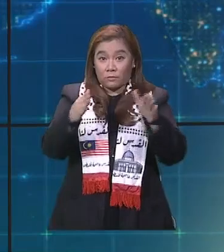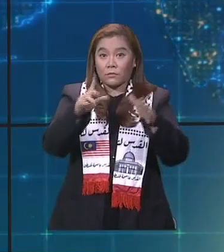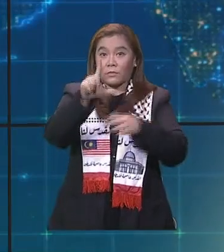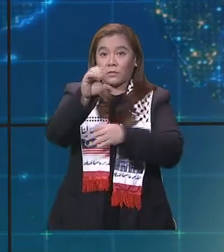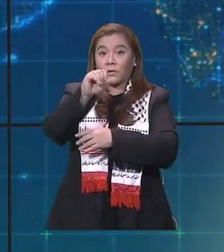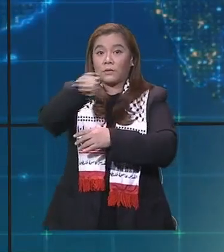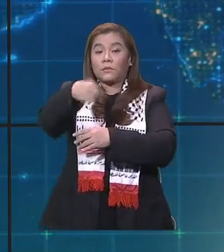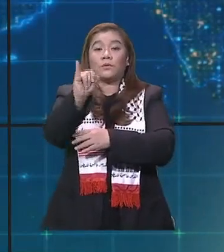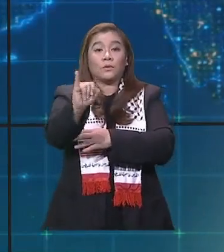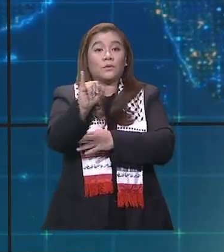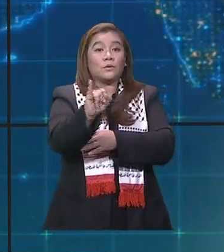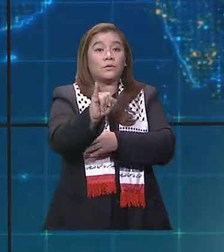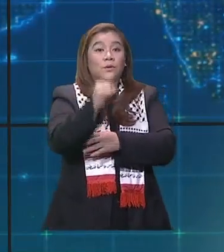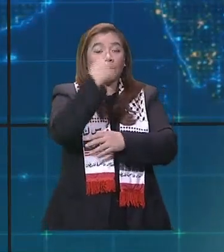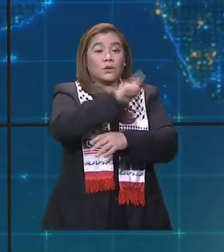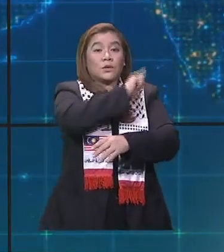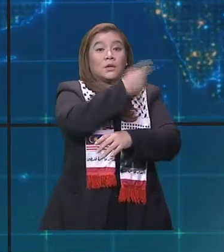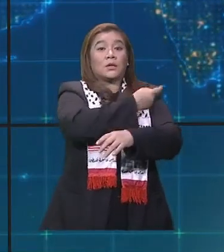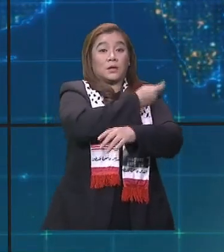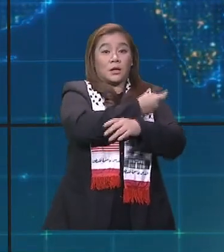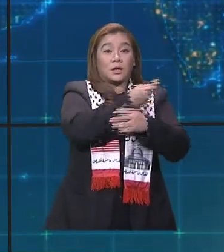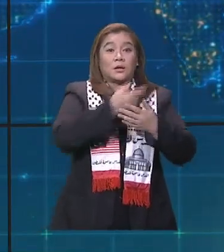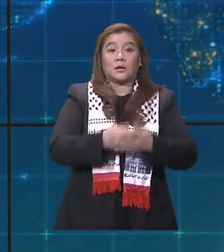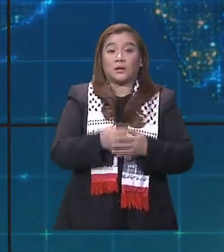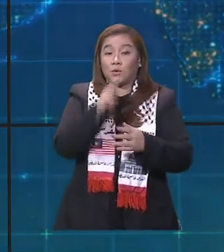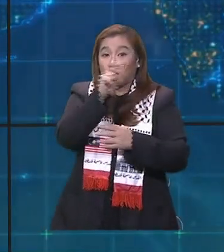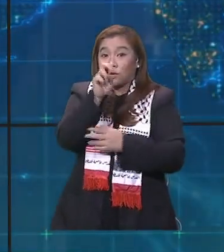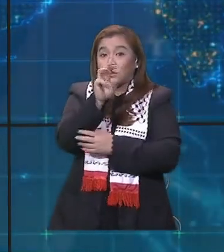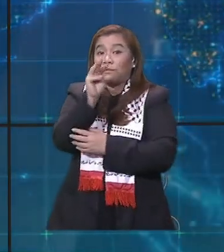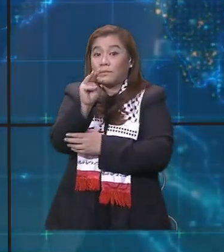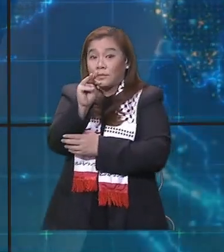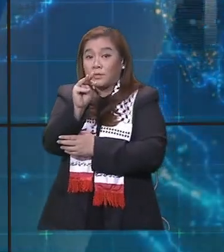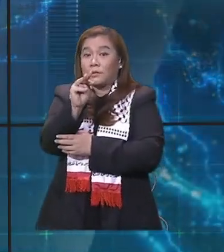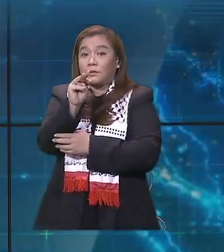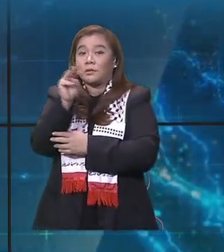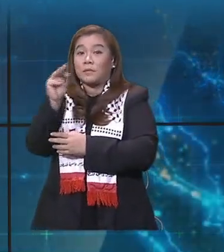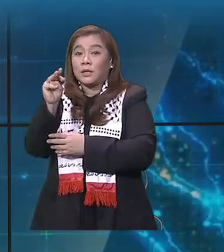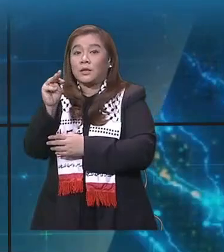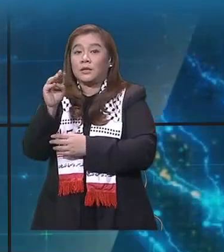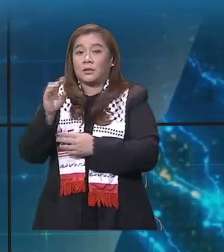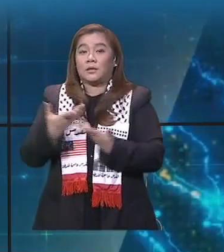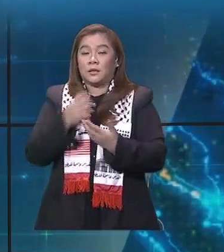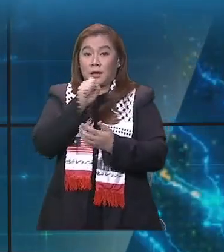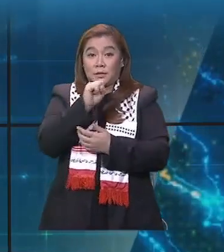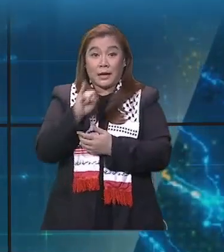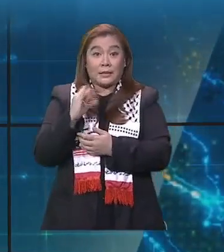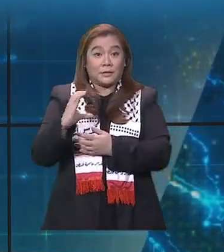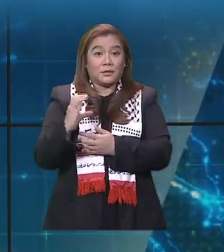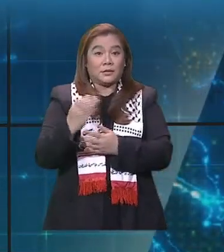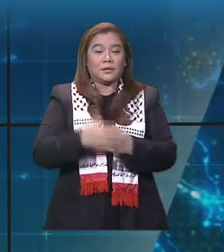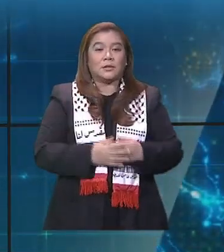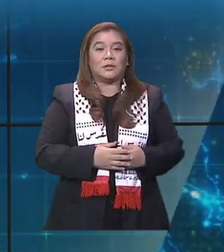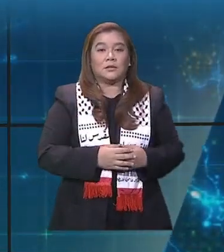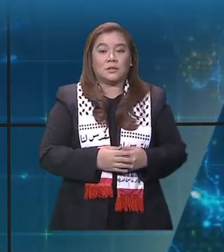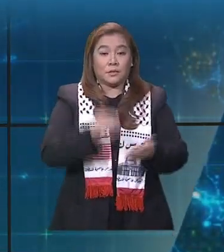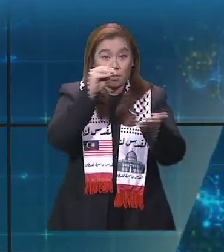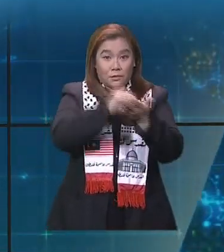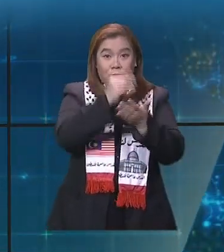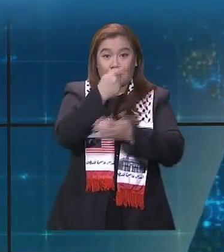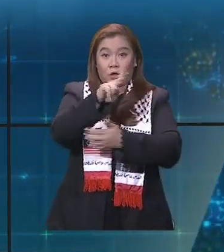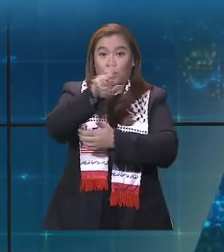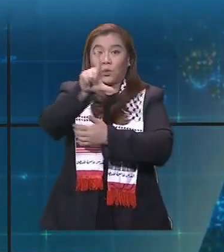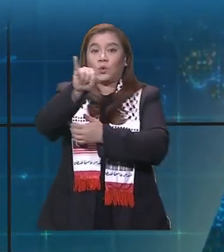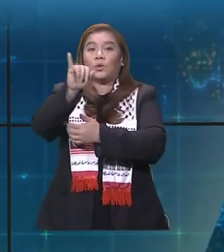Pembukaan loji fabrikasi tenaga semikonduktor 200mm silikon karbida SiC Infineon Technologies di